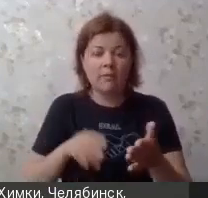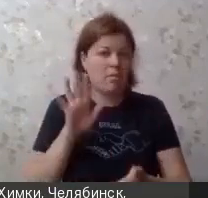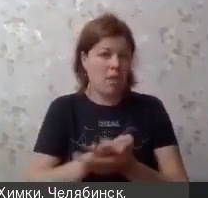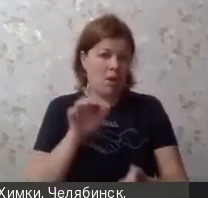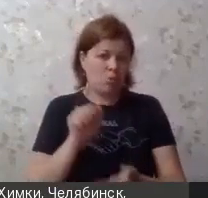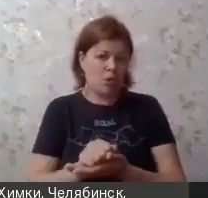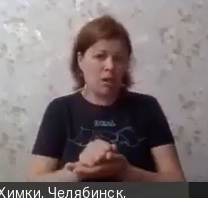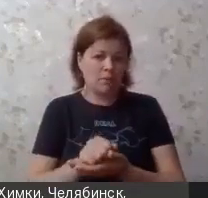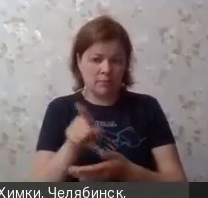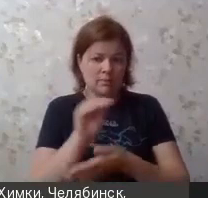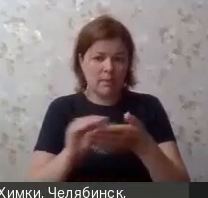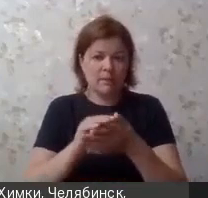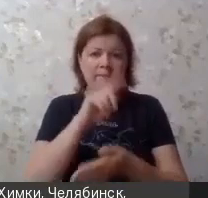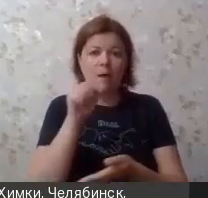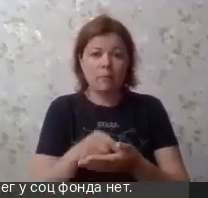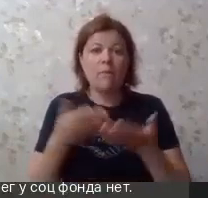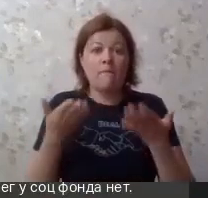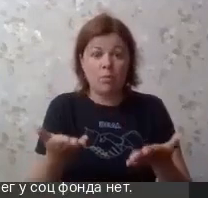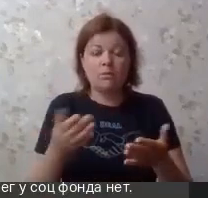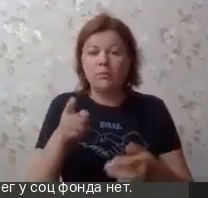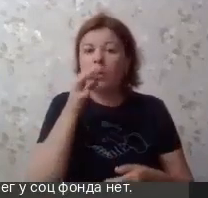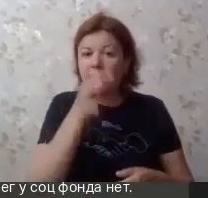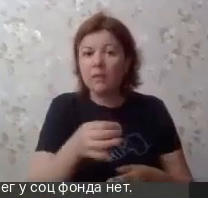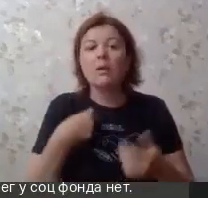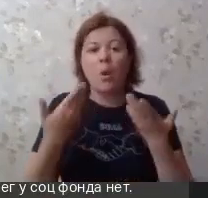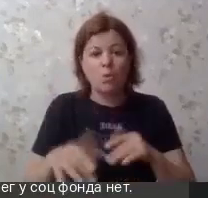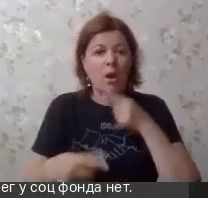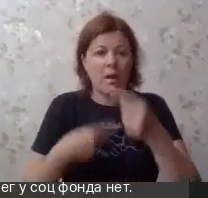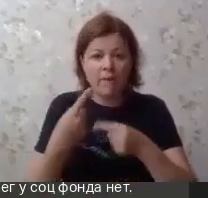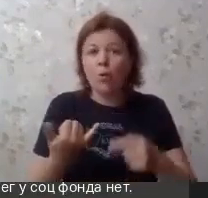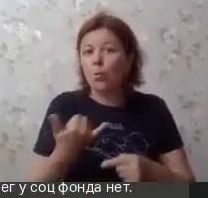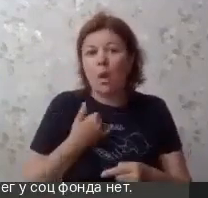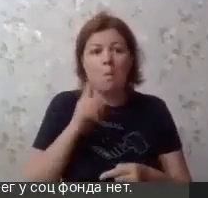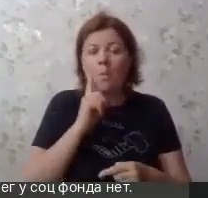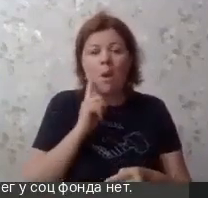Видите, я, честно сказать, как я уже говорил, у нас не было еще таких,